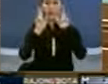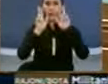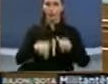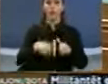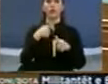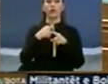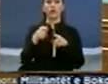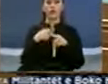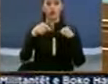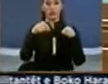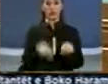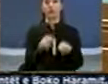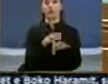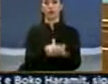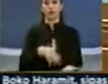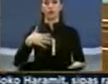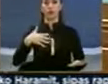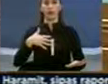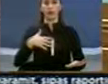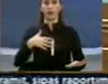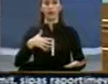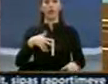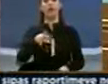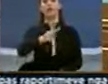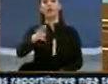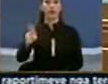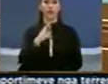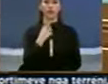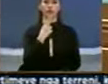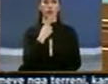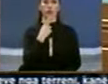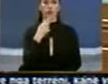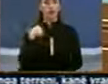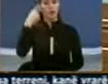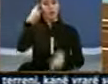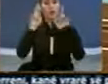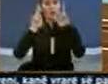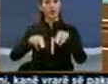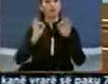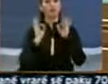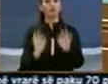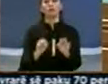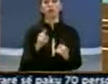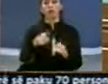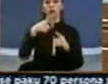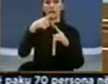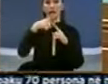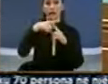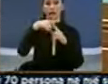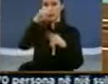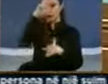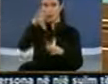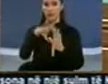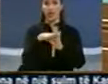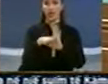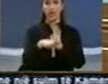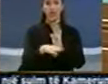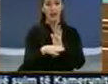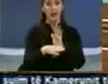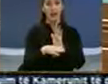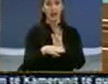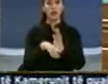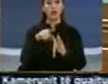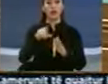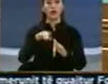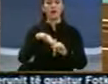vetëm në Kuvendin e Republikës së Kosovës, në asnjë mënyrë tjetër. Dhe unë jam i bindur që ligji për Trepçën, pas përfundimit